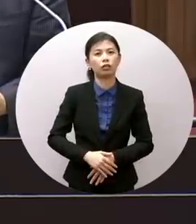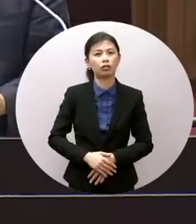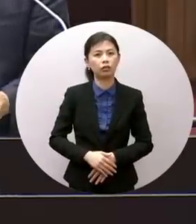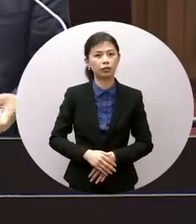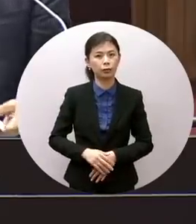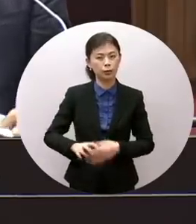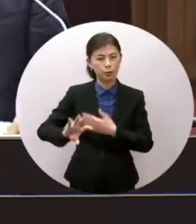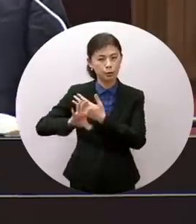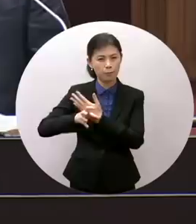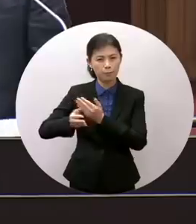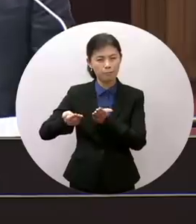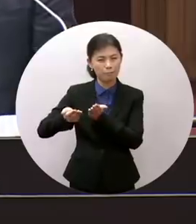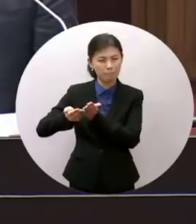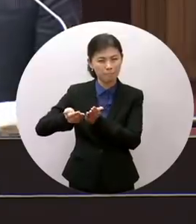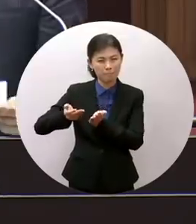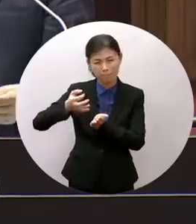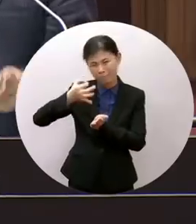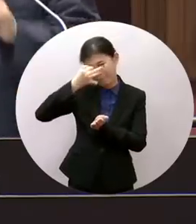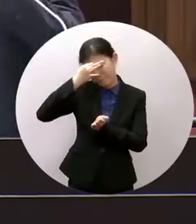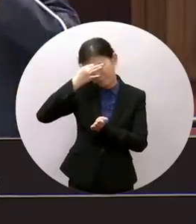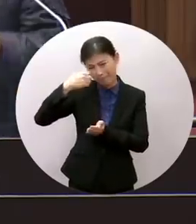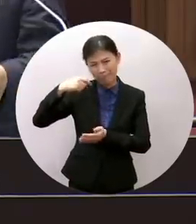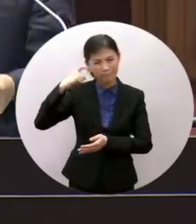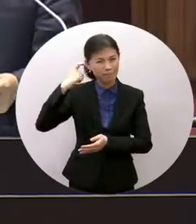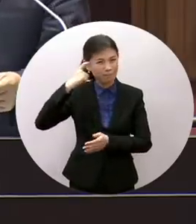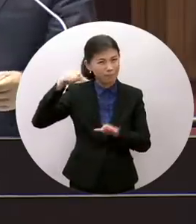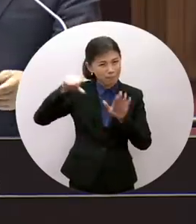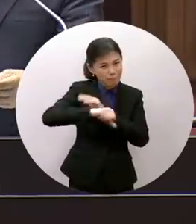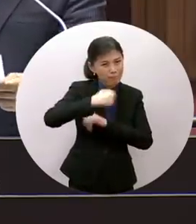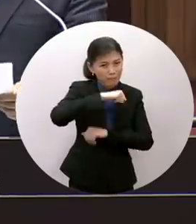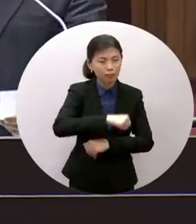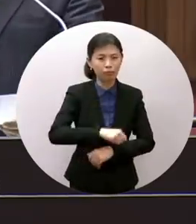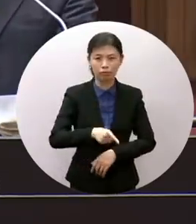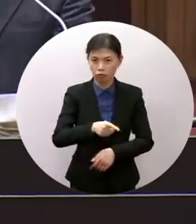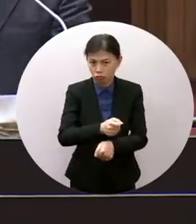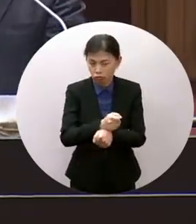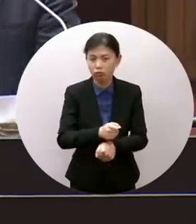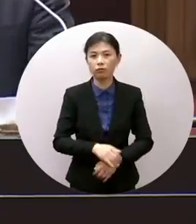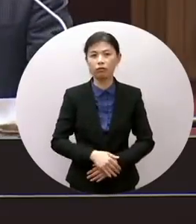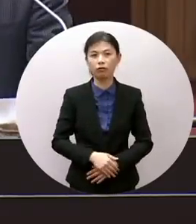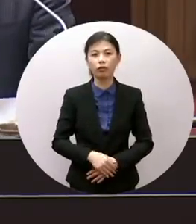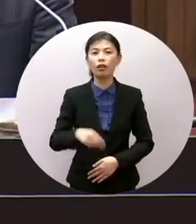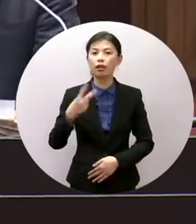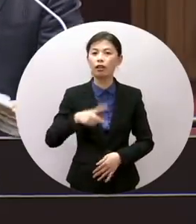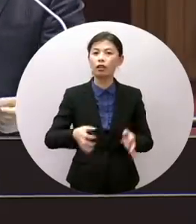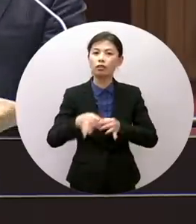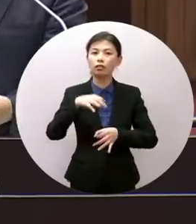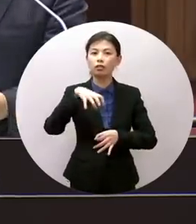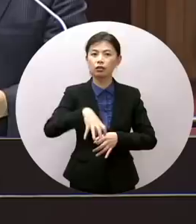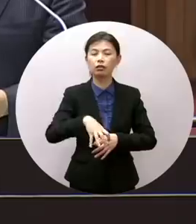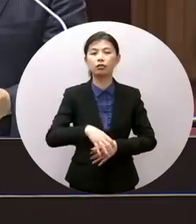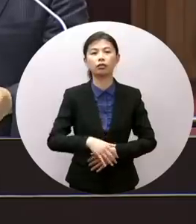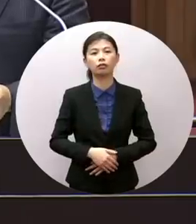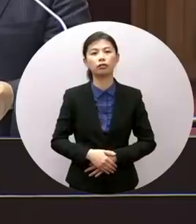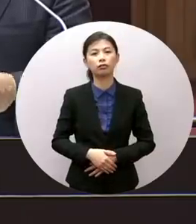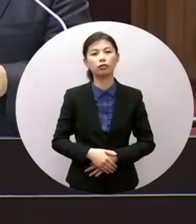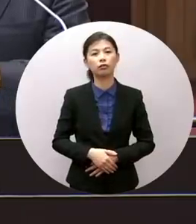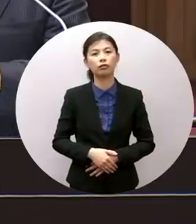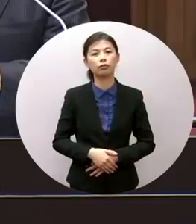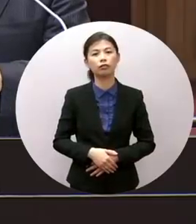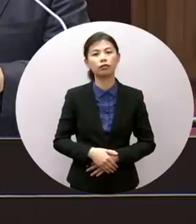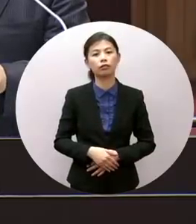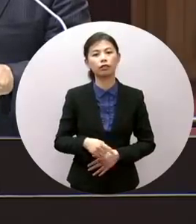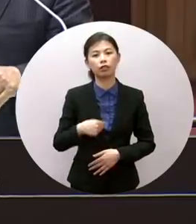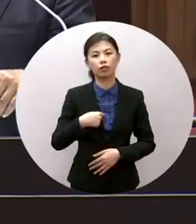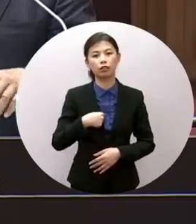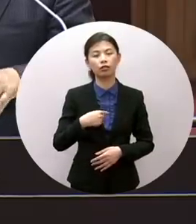块肥肉，希望院长能够关注。最后一个也是经济部的事，我想院长轻